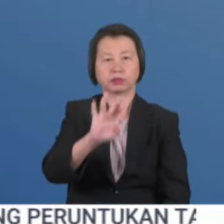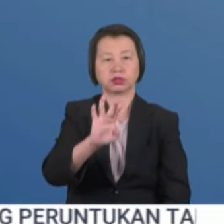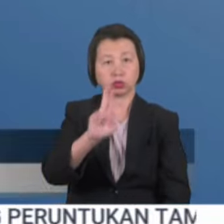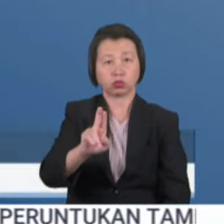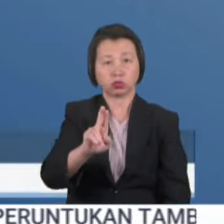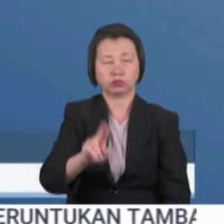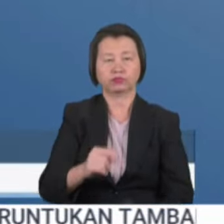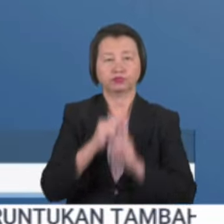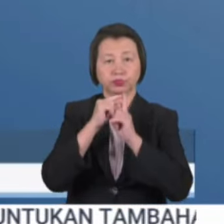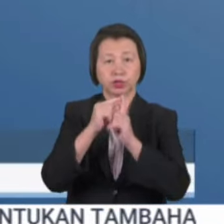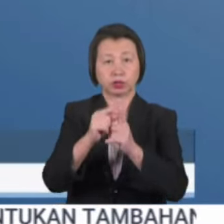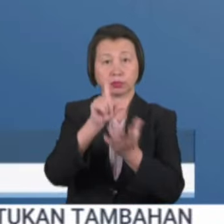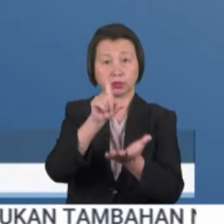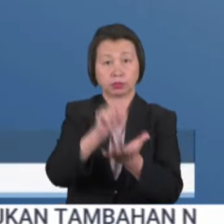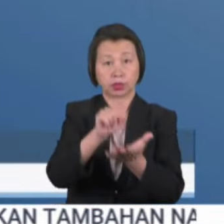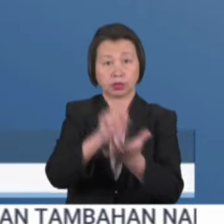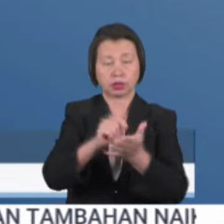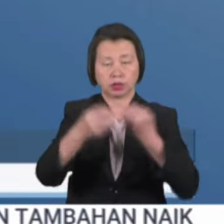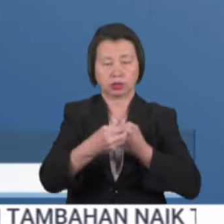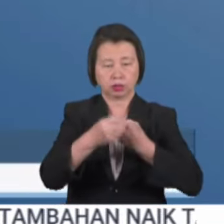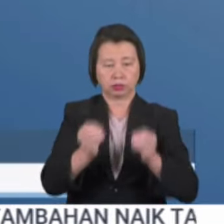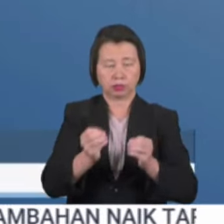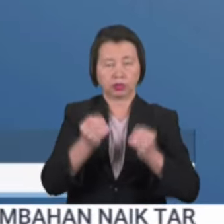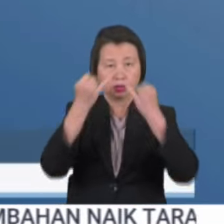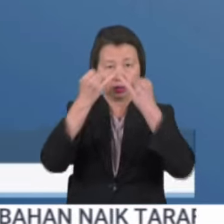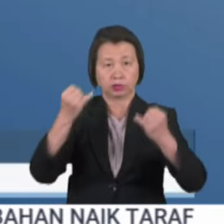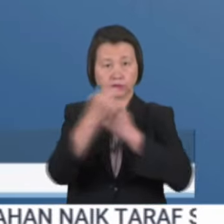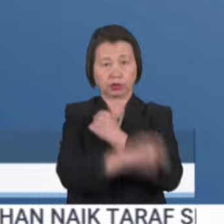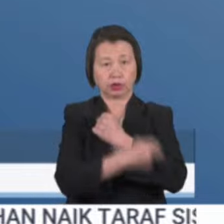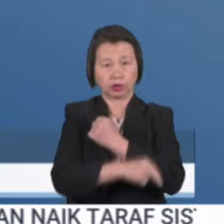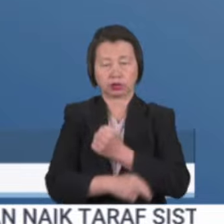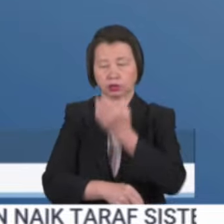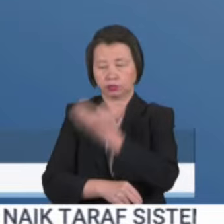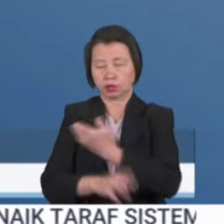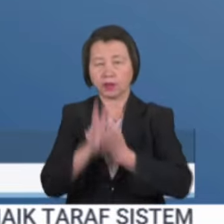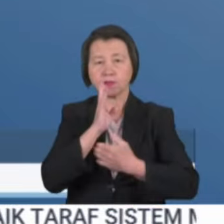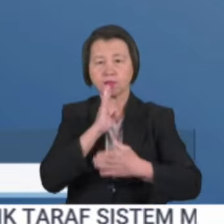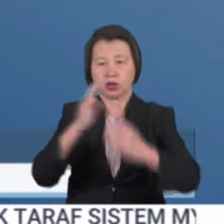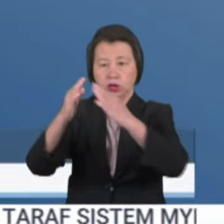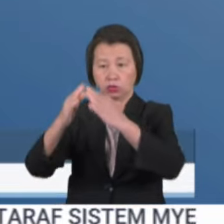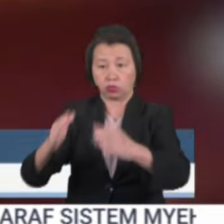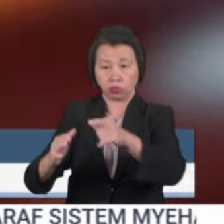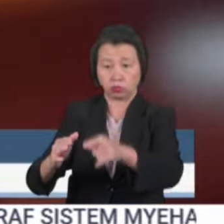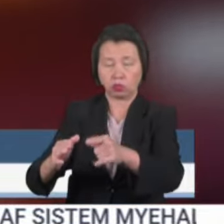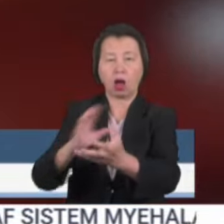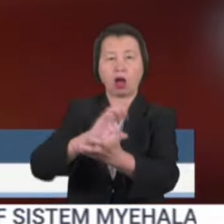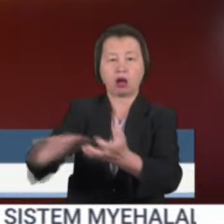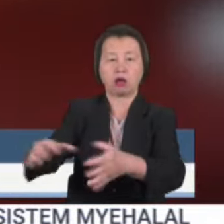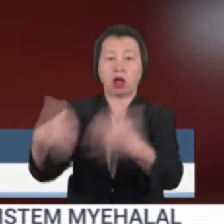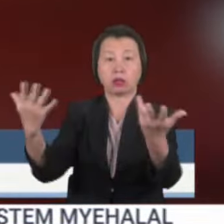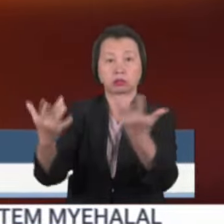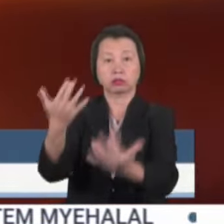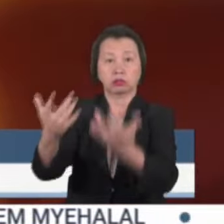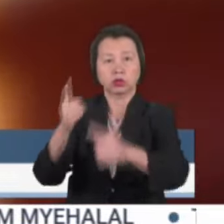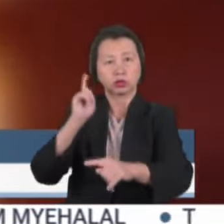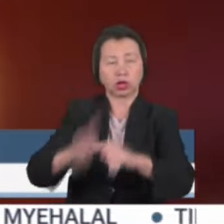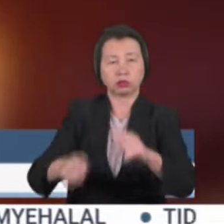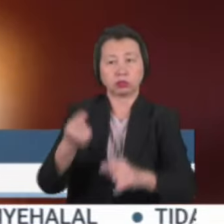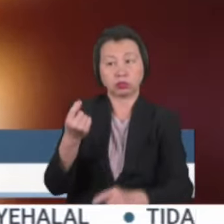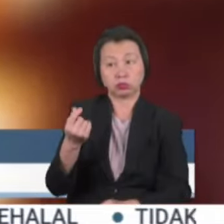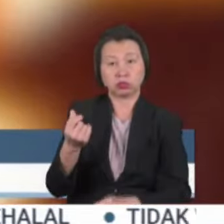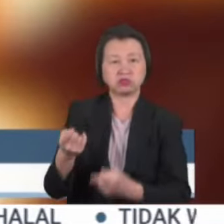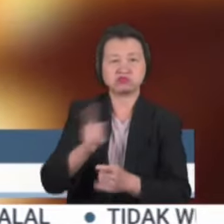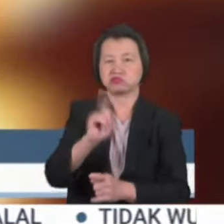Menerusi kenyataan media yang dikeluarkan oleh Pejabat Astana Negeri, beliau berkata kediaman penduduk yang musnah tidak boleh dinilai dari segi